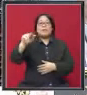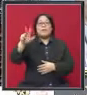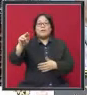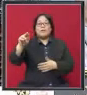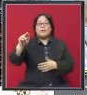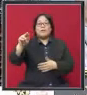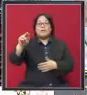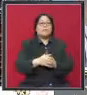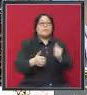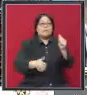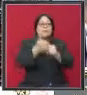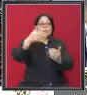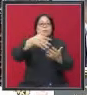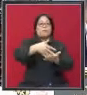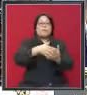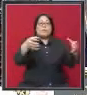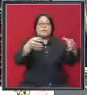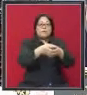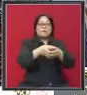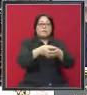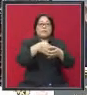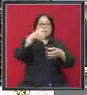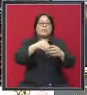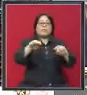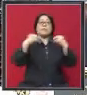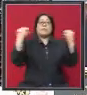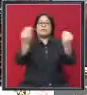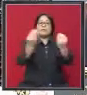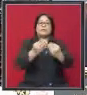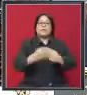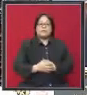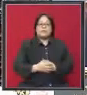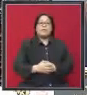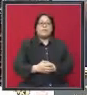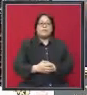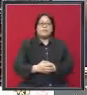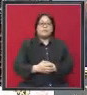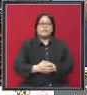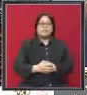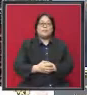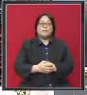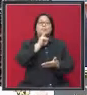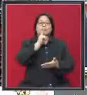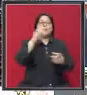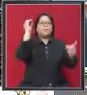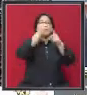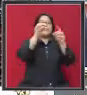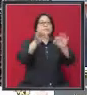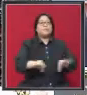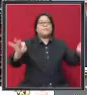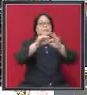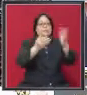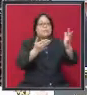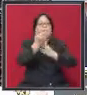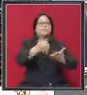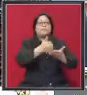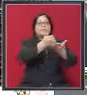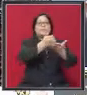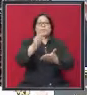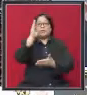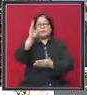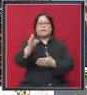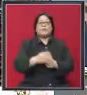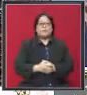ini adalah the most vulnerable segments of our society, dengan izin. Ini merupakan objektif penting melalui pemberian